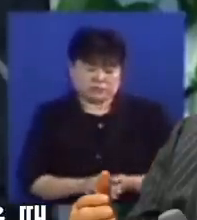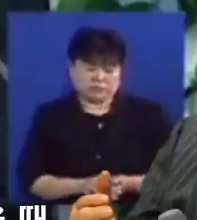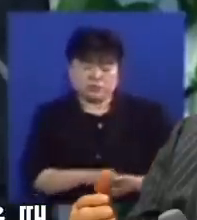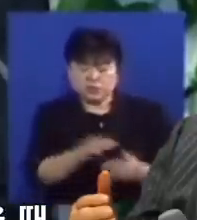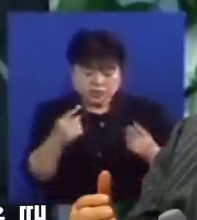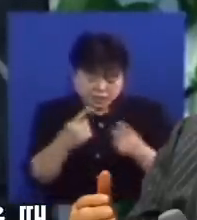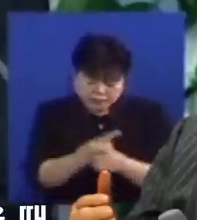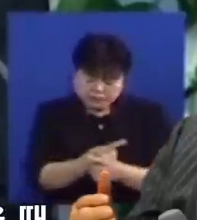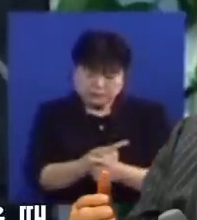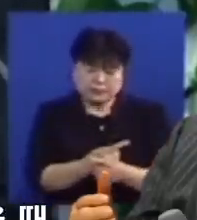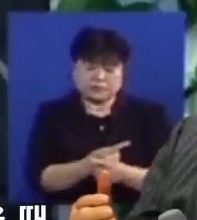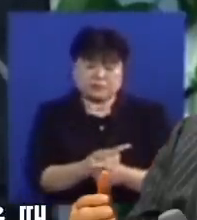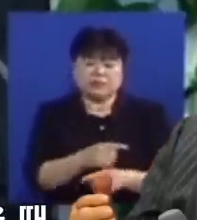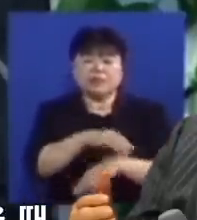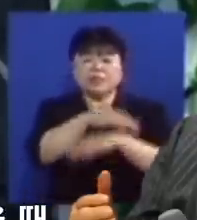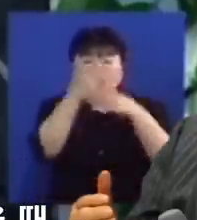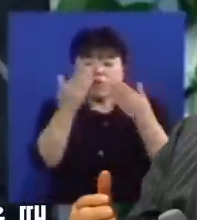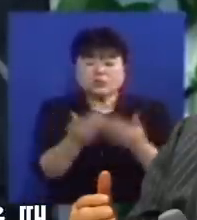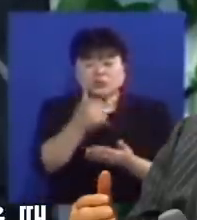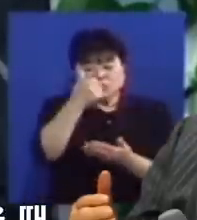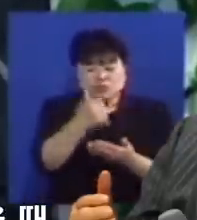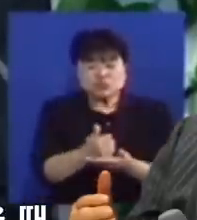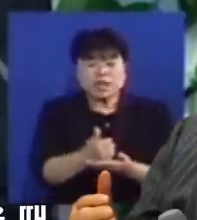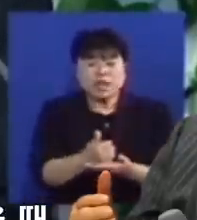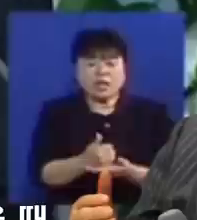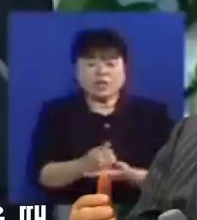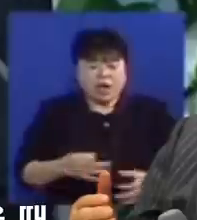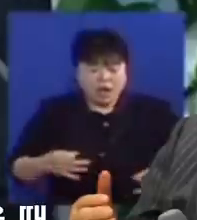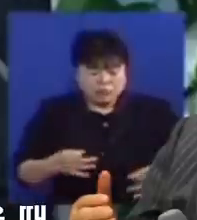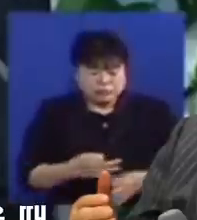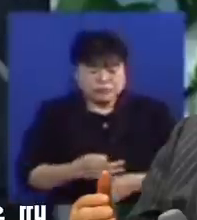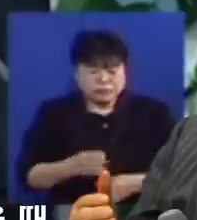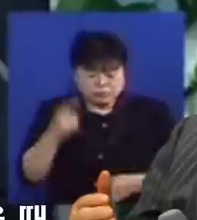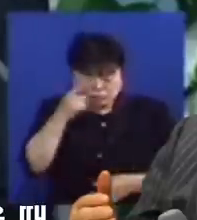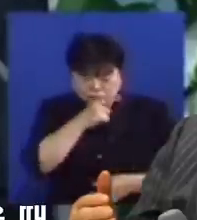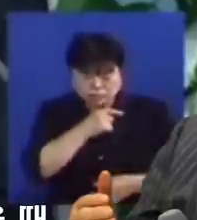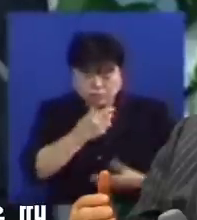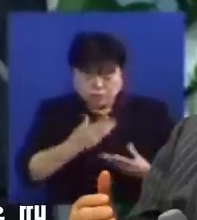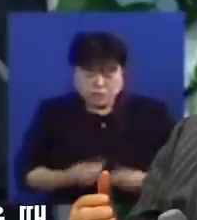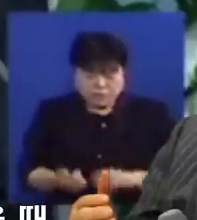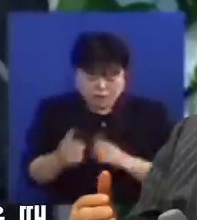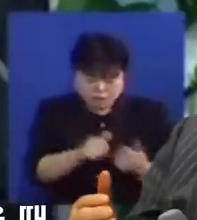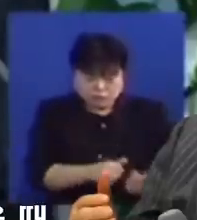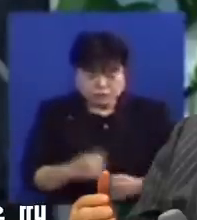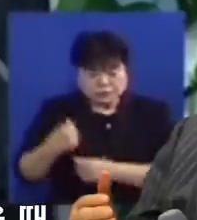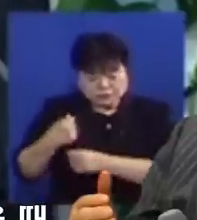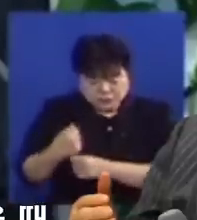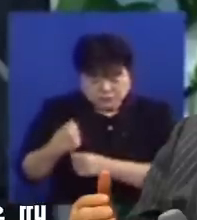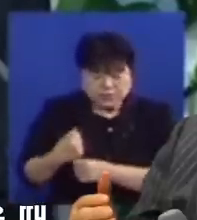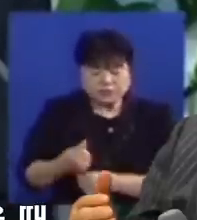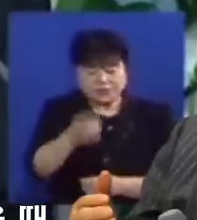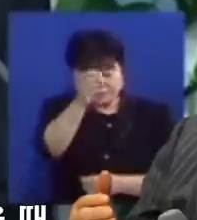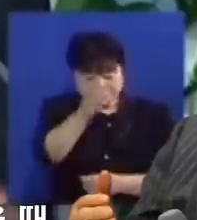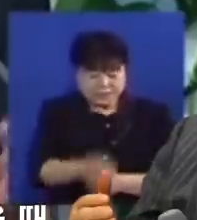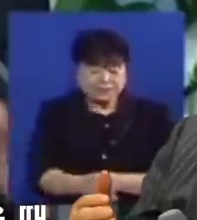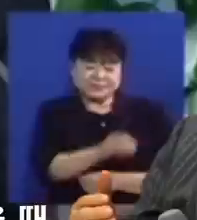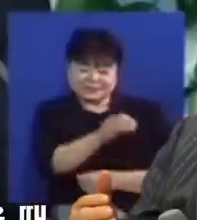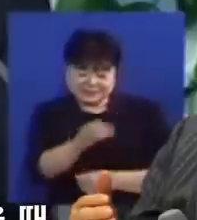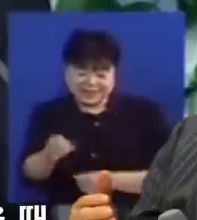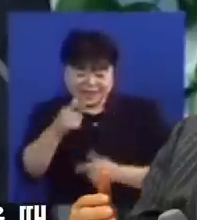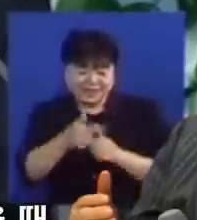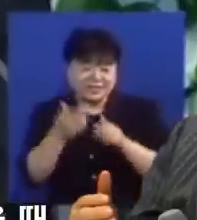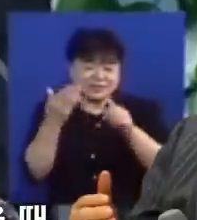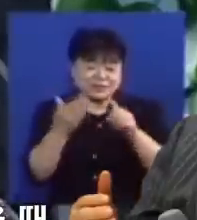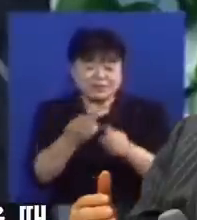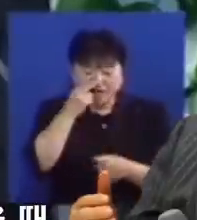대신해서 모든 죄와 불의 추악과 저주 절망과 죽음을 짊어진 십자가였었습니다. 사람들은